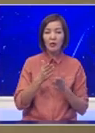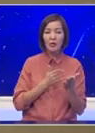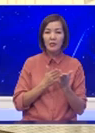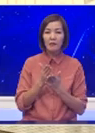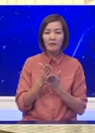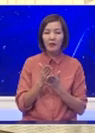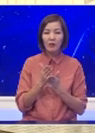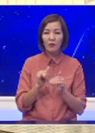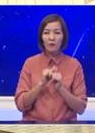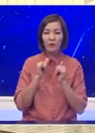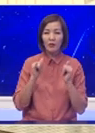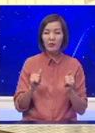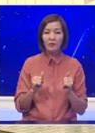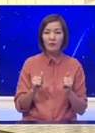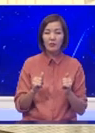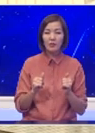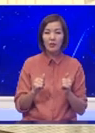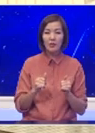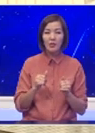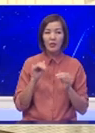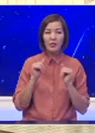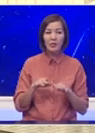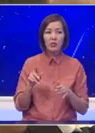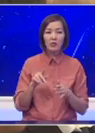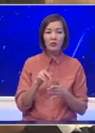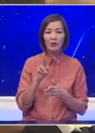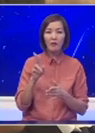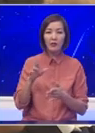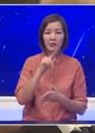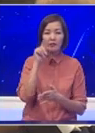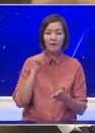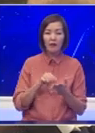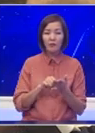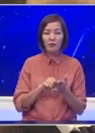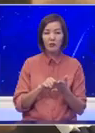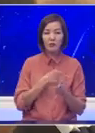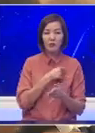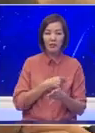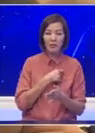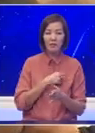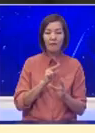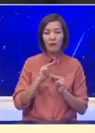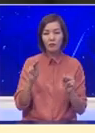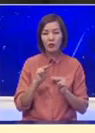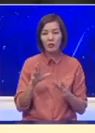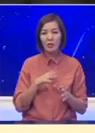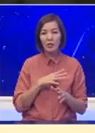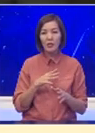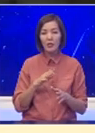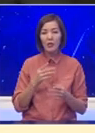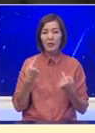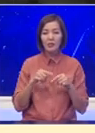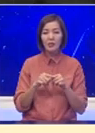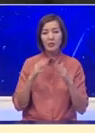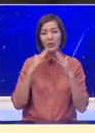спорта, увеличиваются размеры стипендий и решаются квартирные вопросы для ведущих спортсменов и тренеров. Последовательно укрепляется